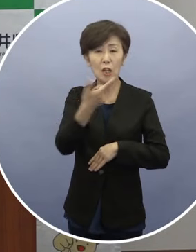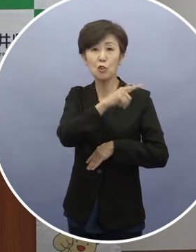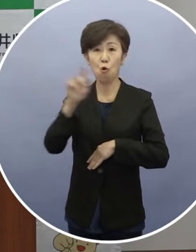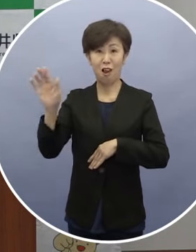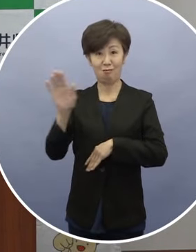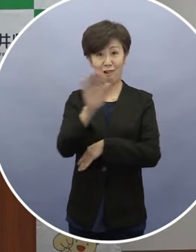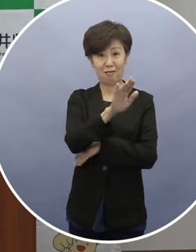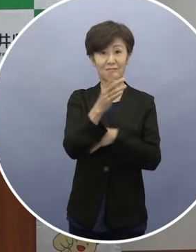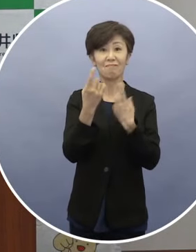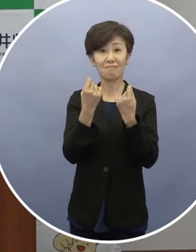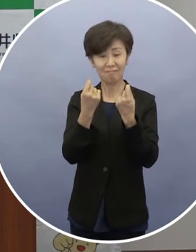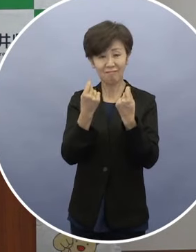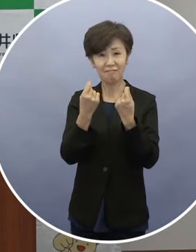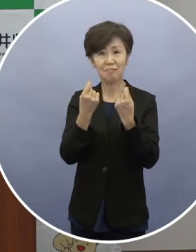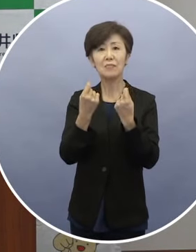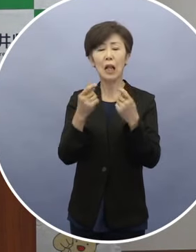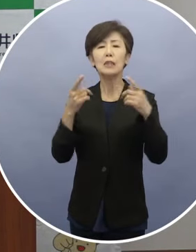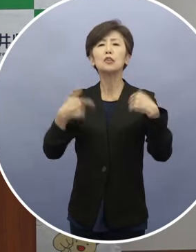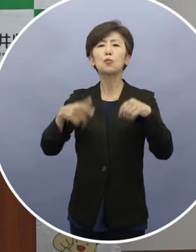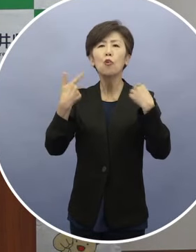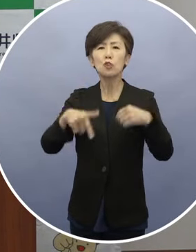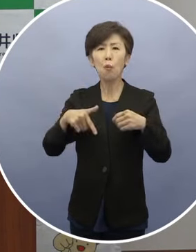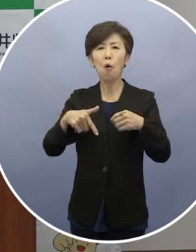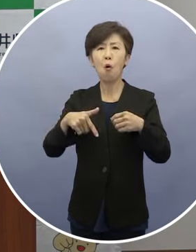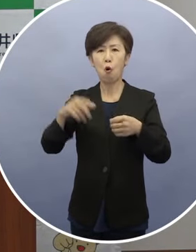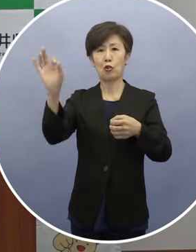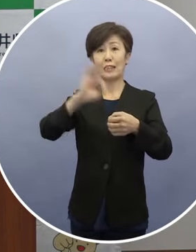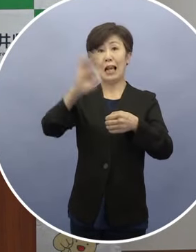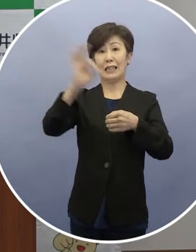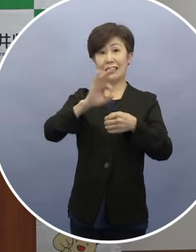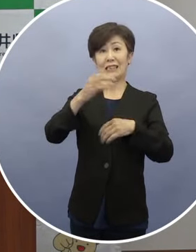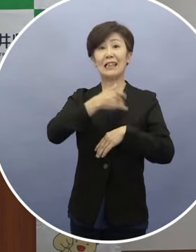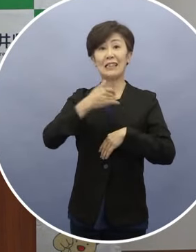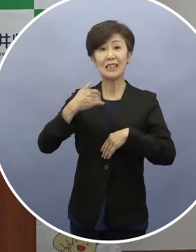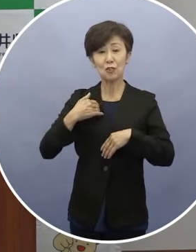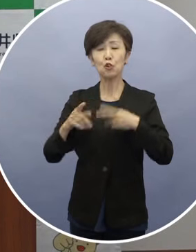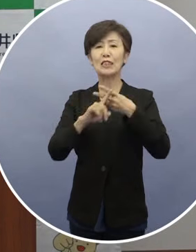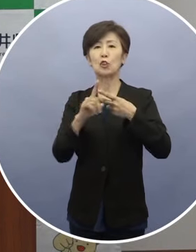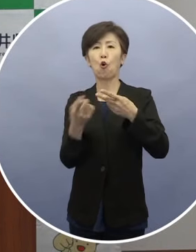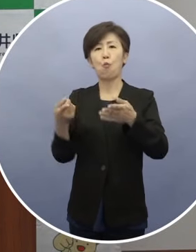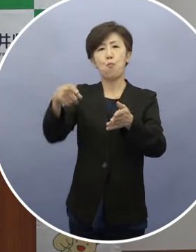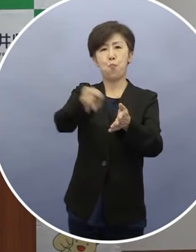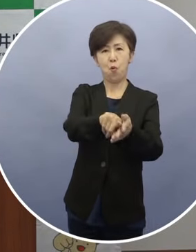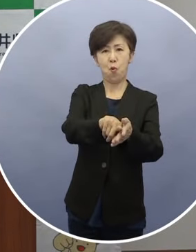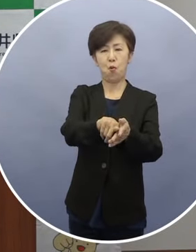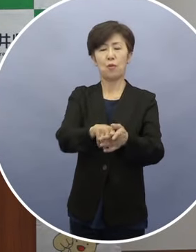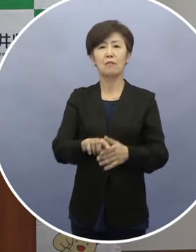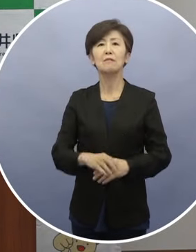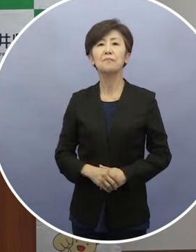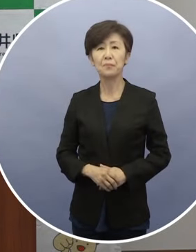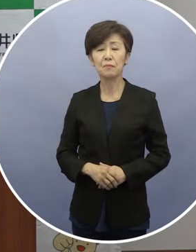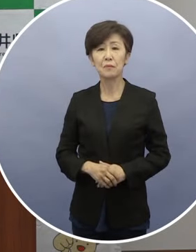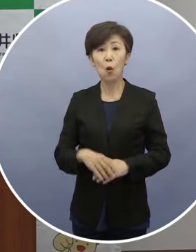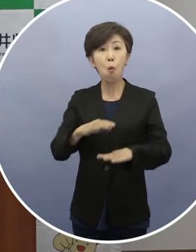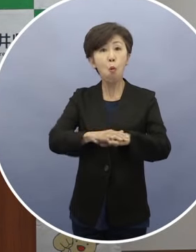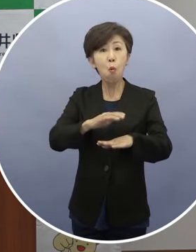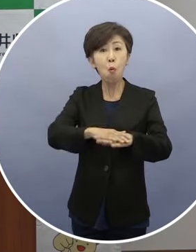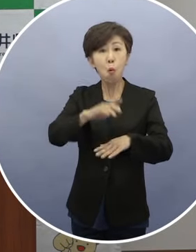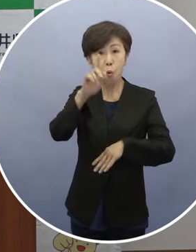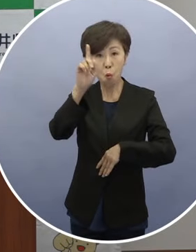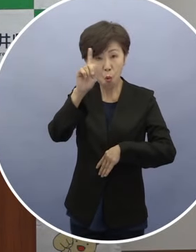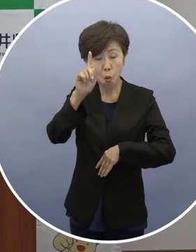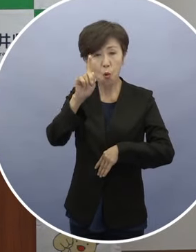った常時チャージができる機能というのを追加をさせていただきました。チャージの方法